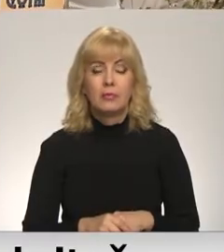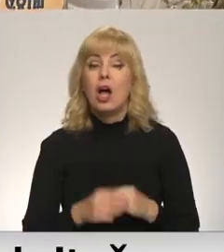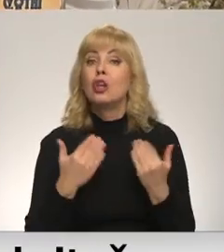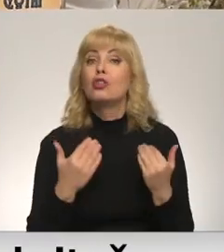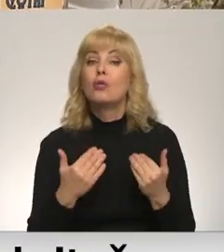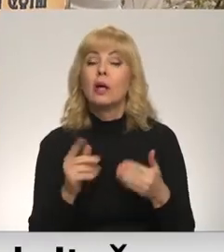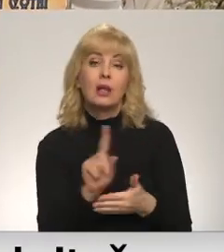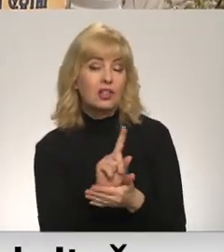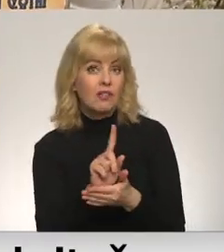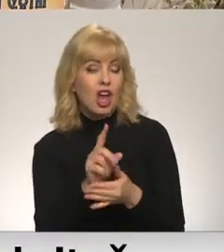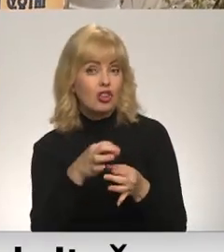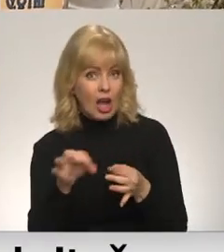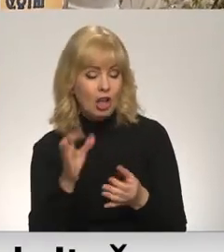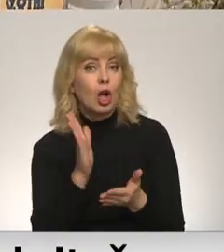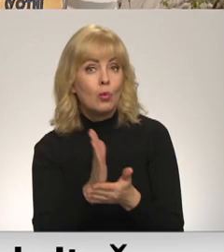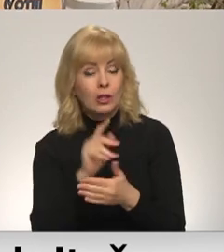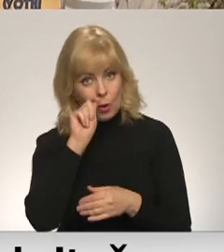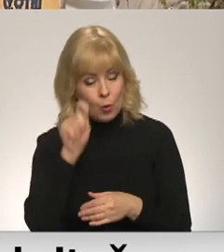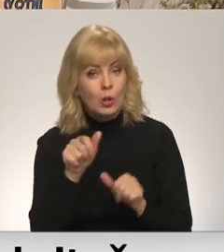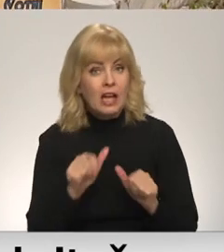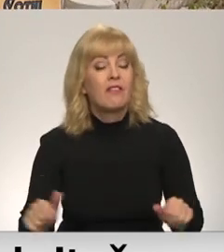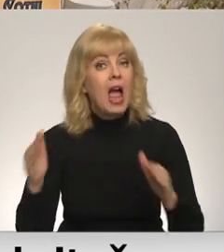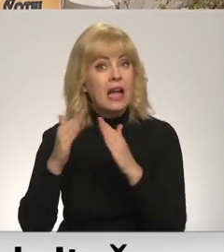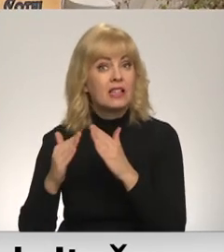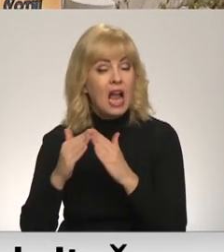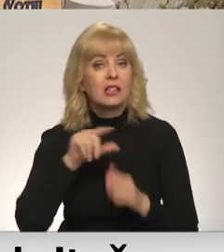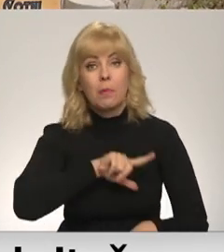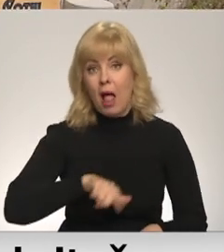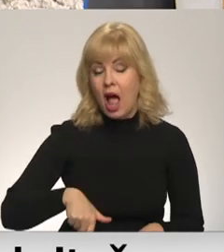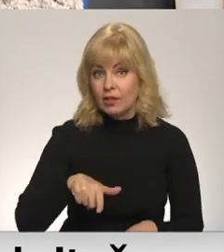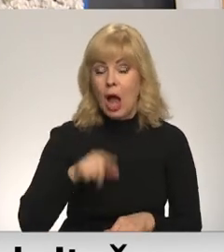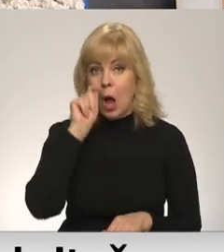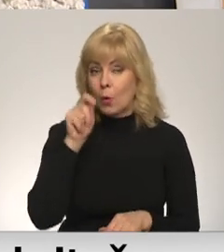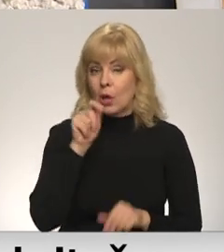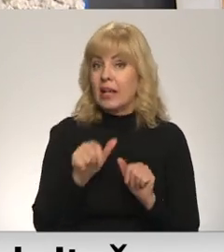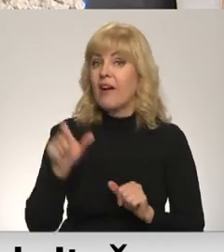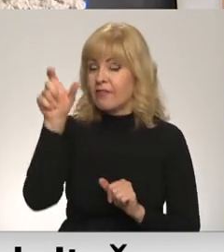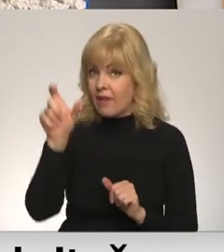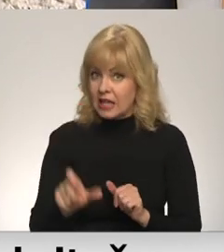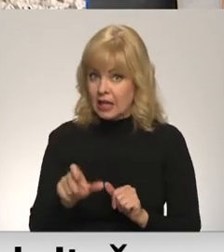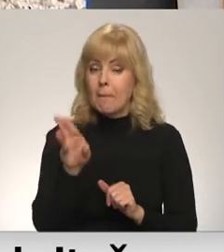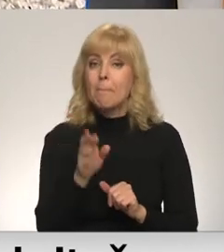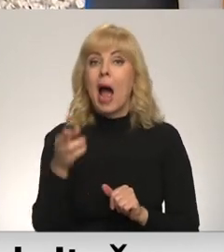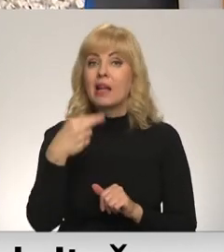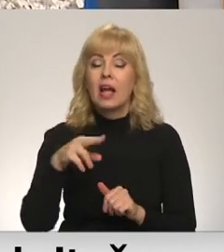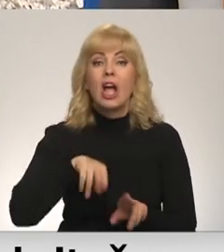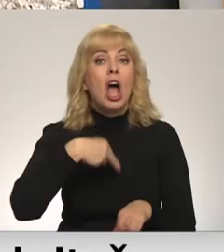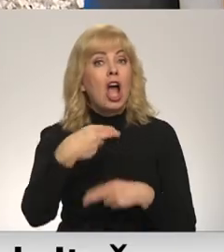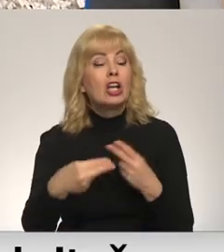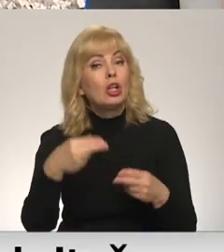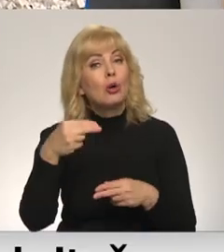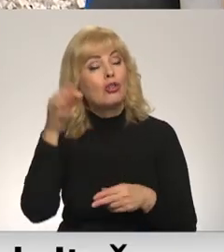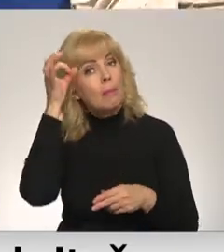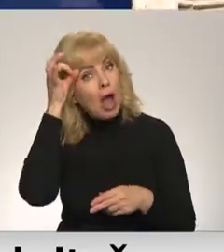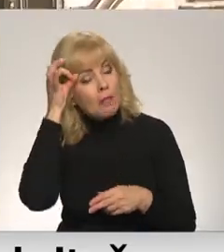Šodienas vecīšu iedegšana notika arī pie Ukrainas vēstniecības Latvijā. Ukrainas vēstnieks norāda, ka ar Maidanā kritušo piemiņu tiek